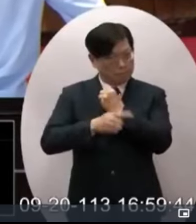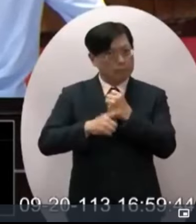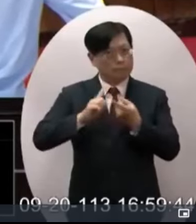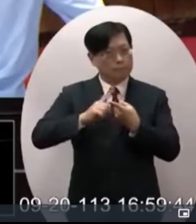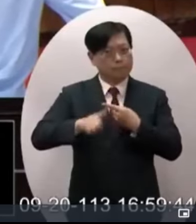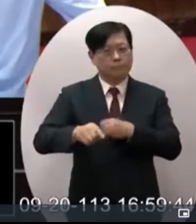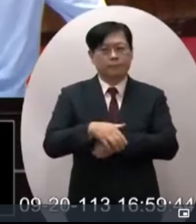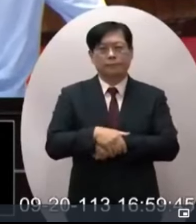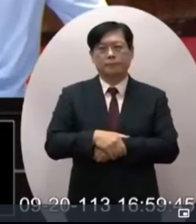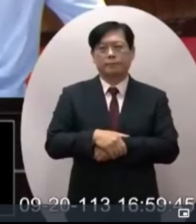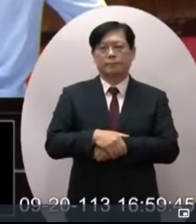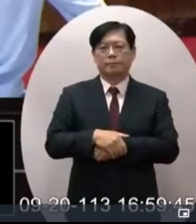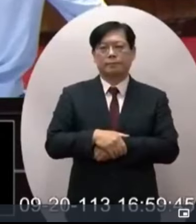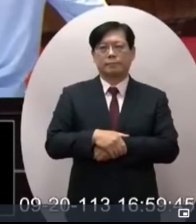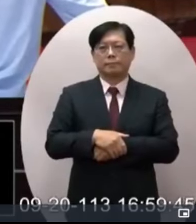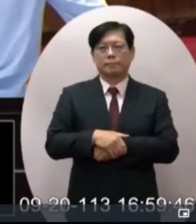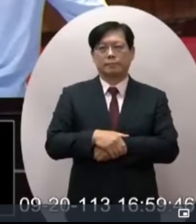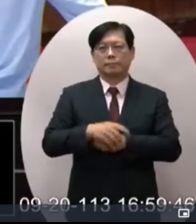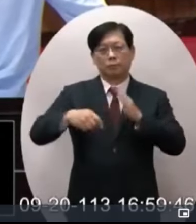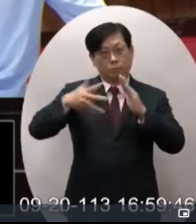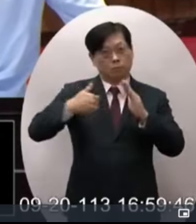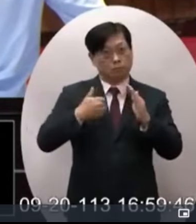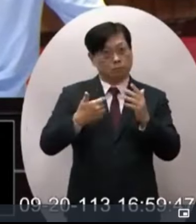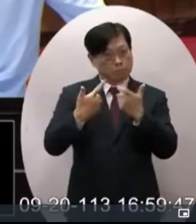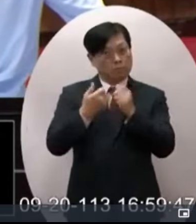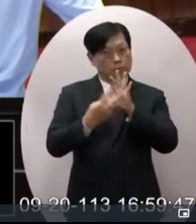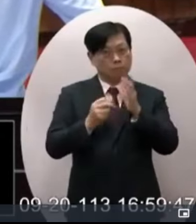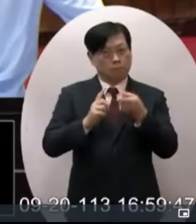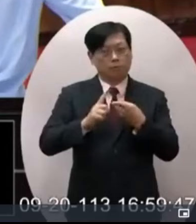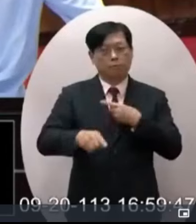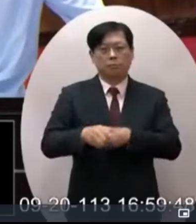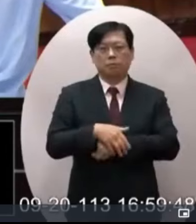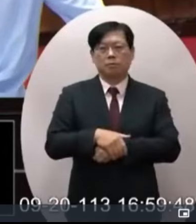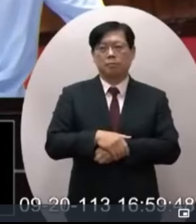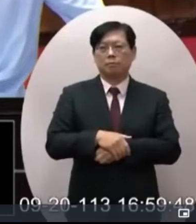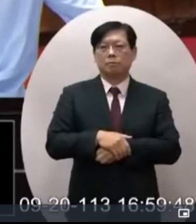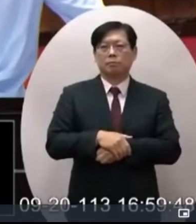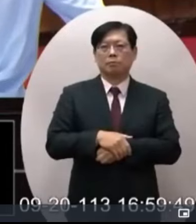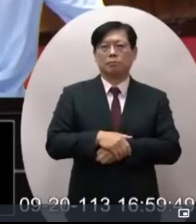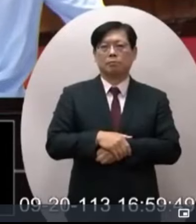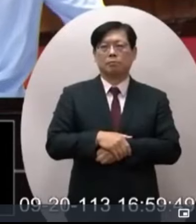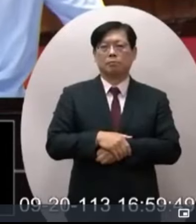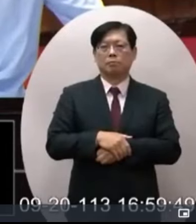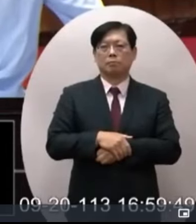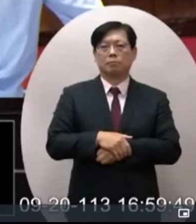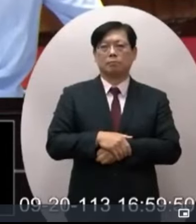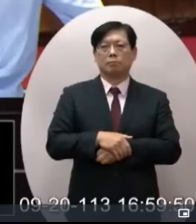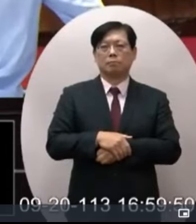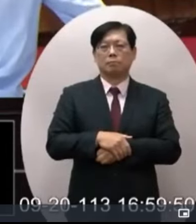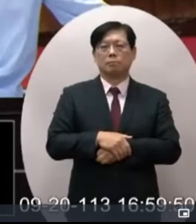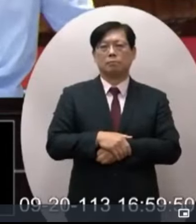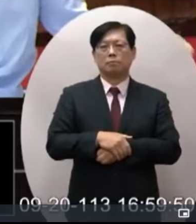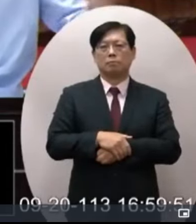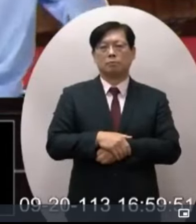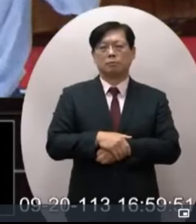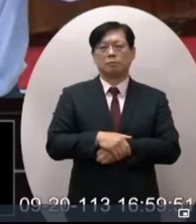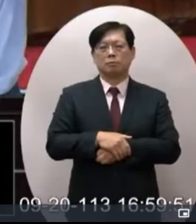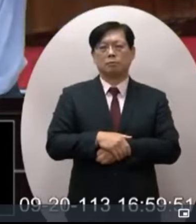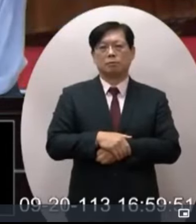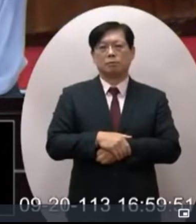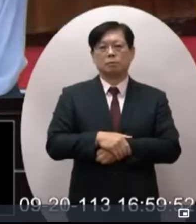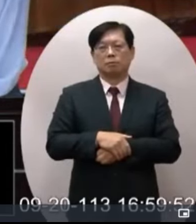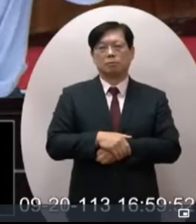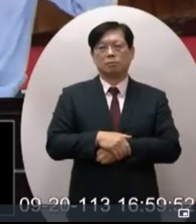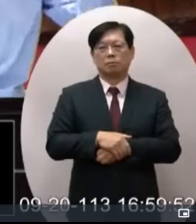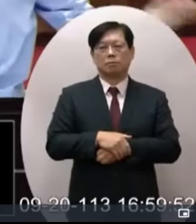行，对不对？院长，我讲的合不合理？ 报告委员，因为我人在这里，我没有看到整个的内容，不过我初步的了解